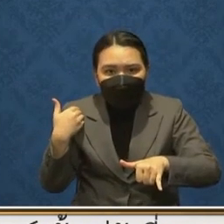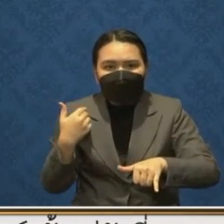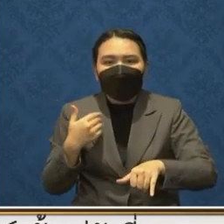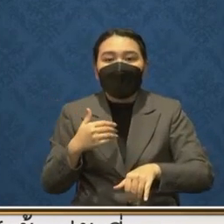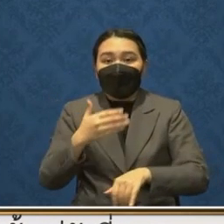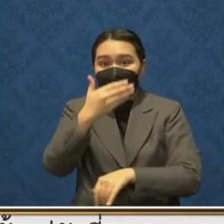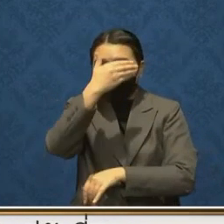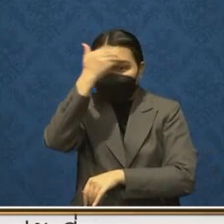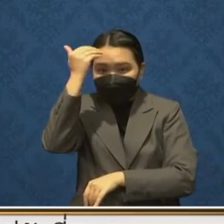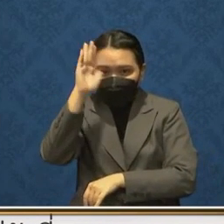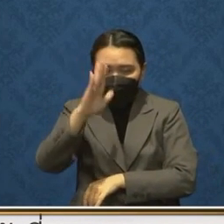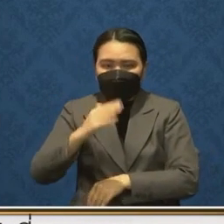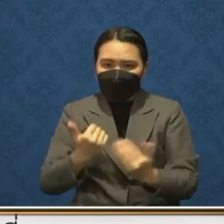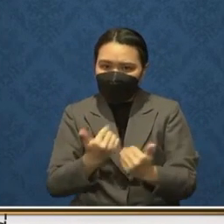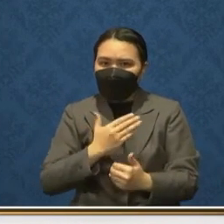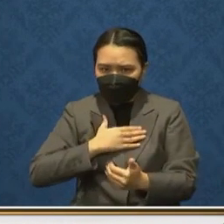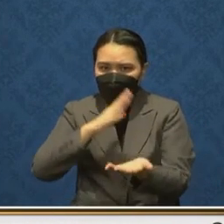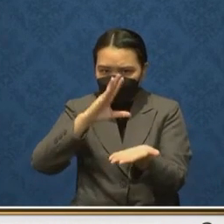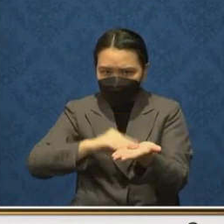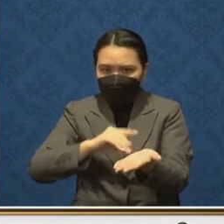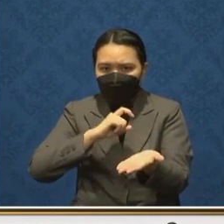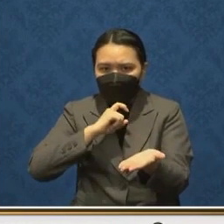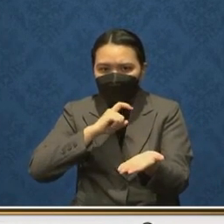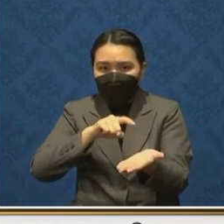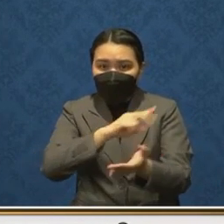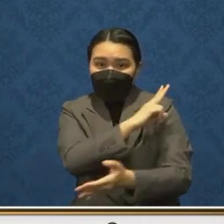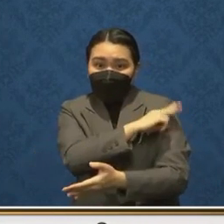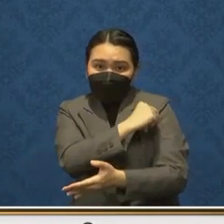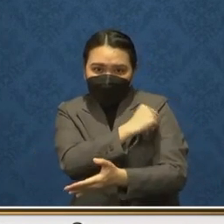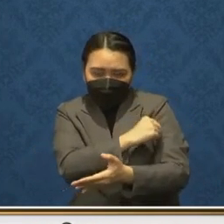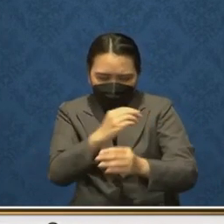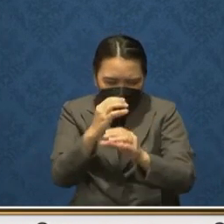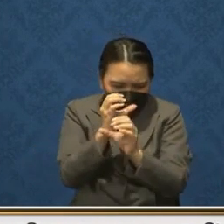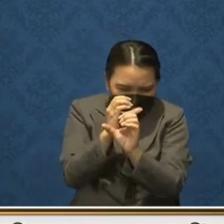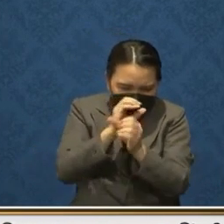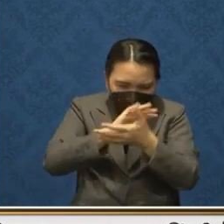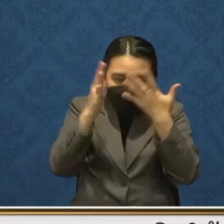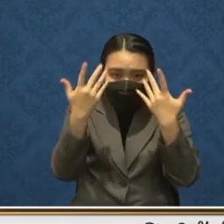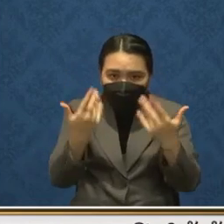ส่นที่เหลืออเป็นไ แล้วได้ bisส่งกับมา